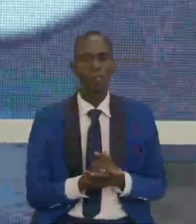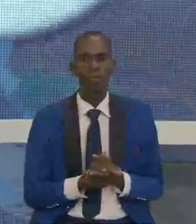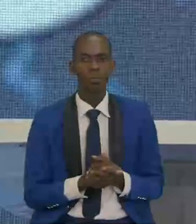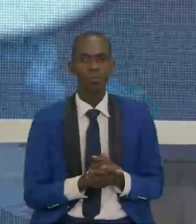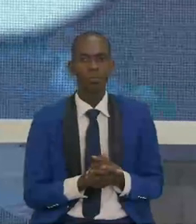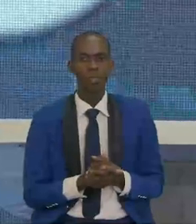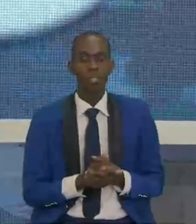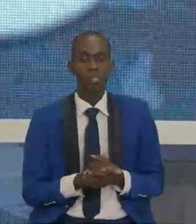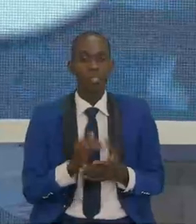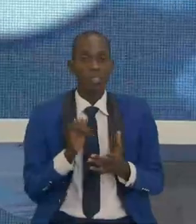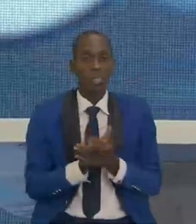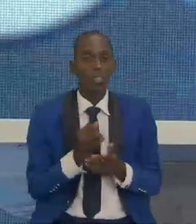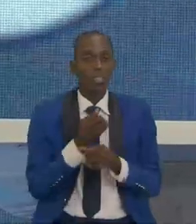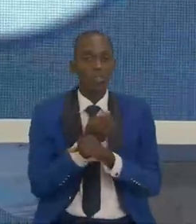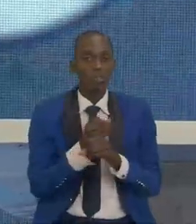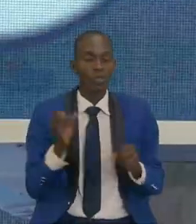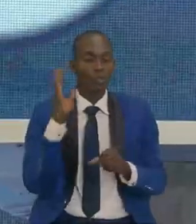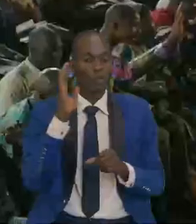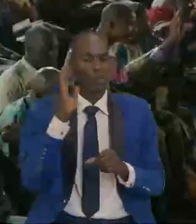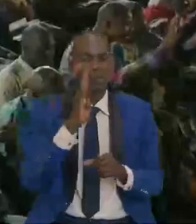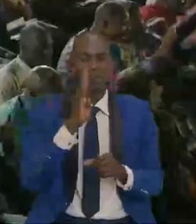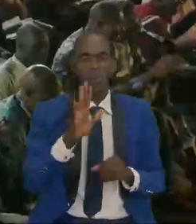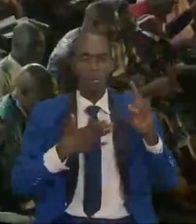Ce salut sera le mien.